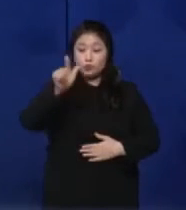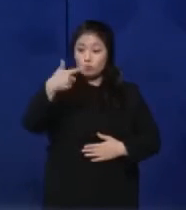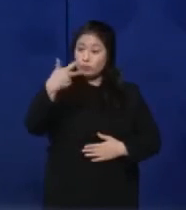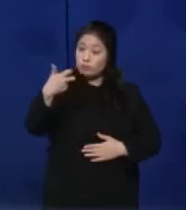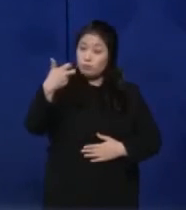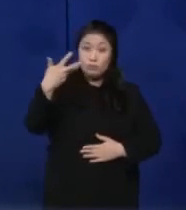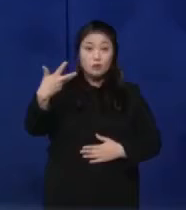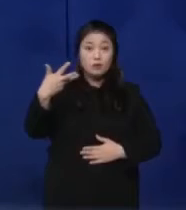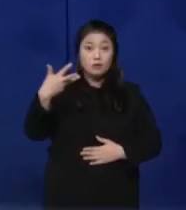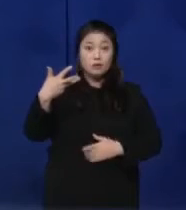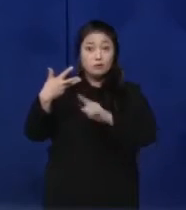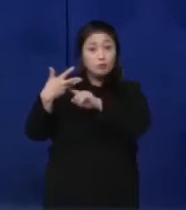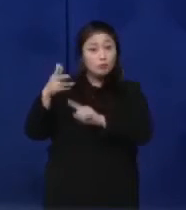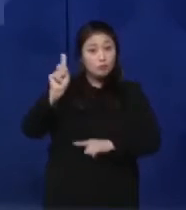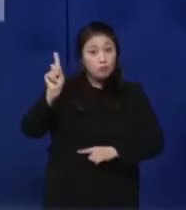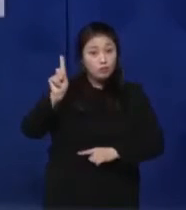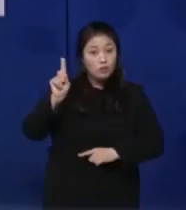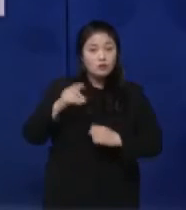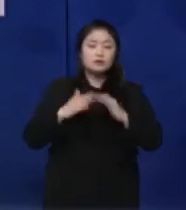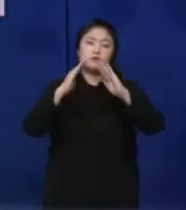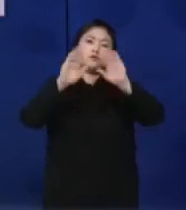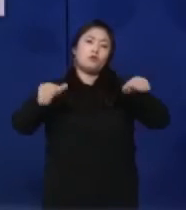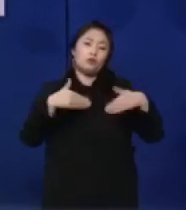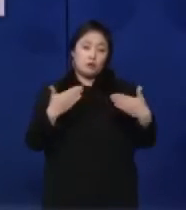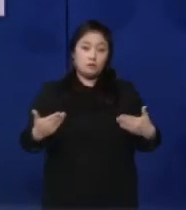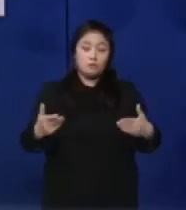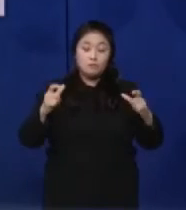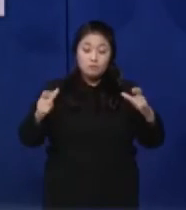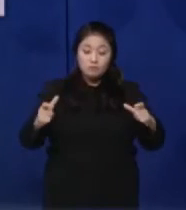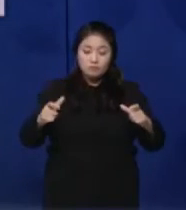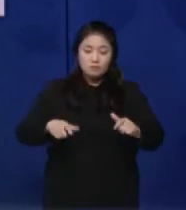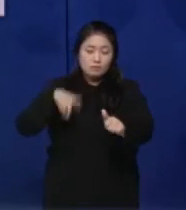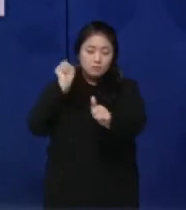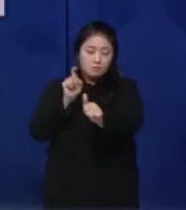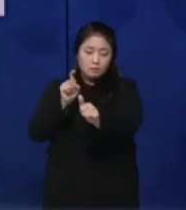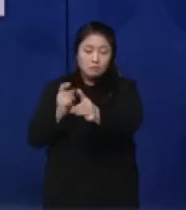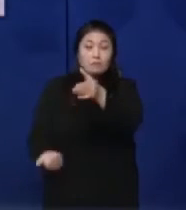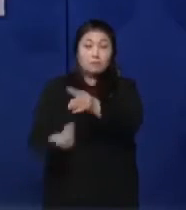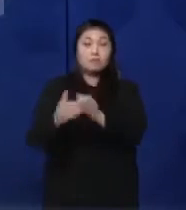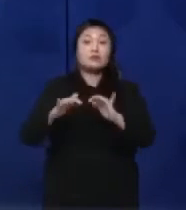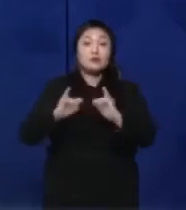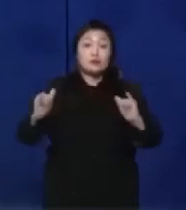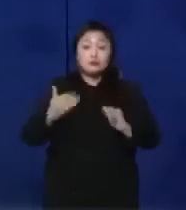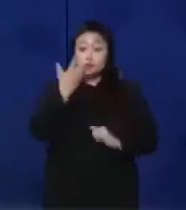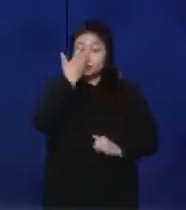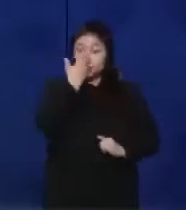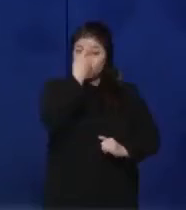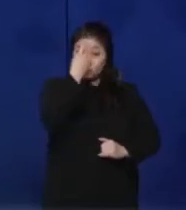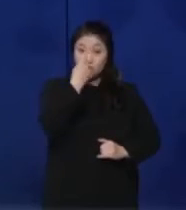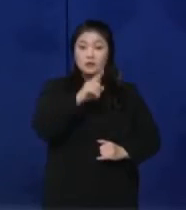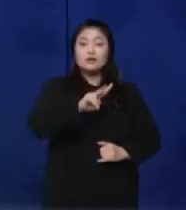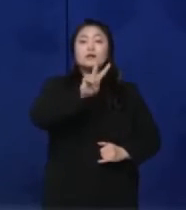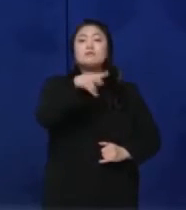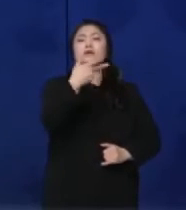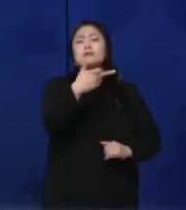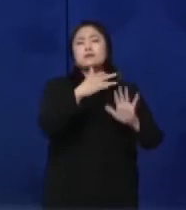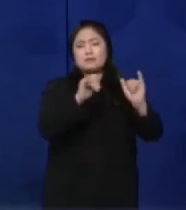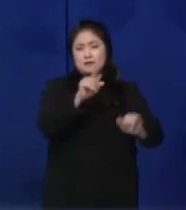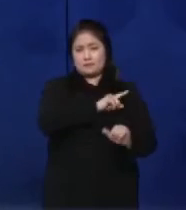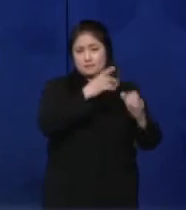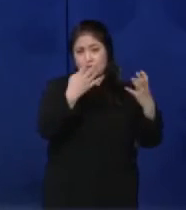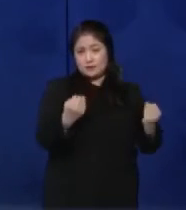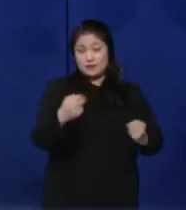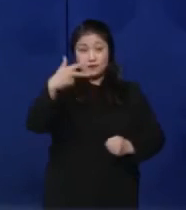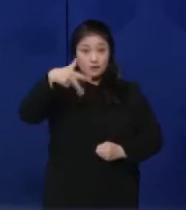678 이 숫자는 전남의 코로나 누적 확진 잡니다 순천이 200 17명으로 가장 많고